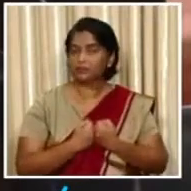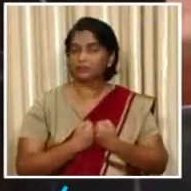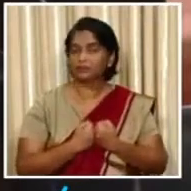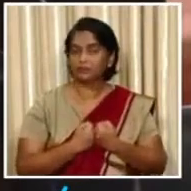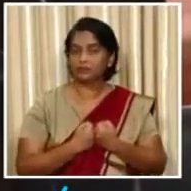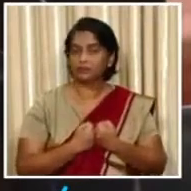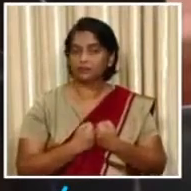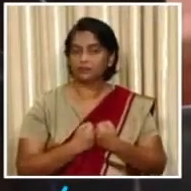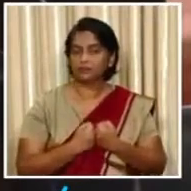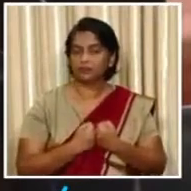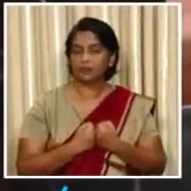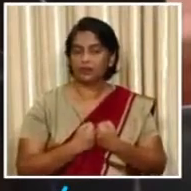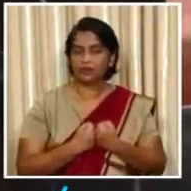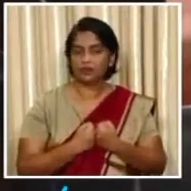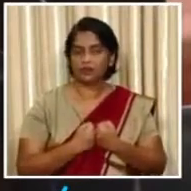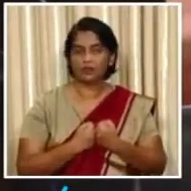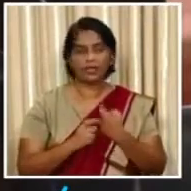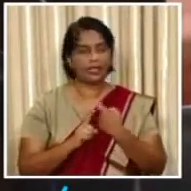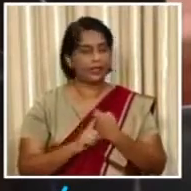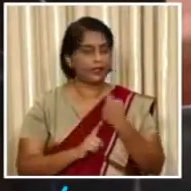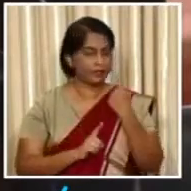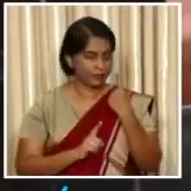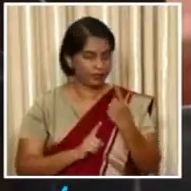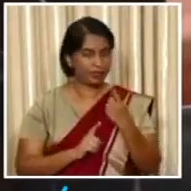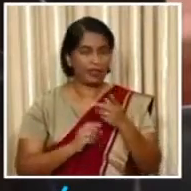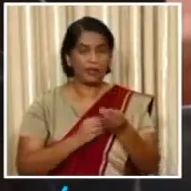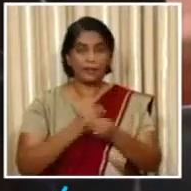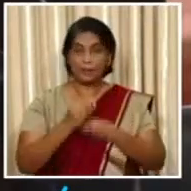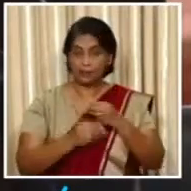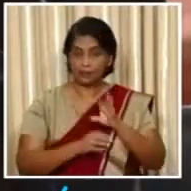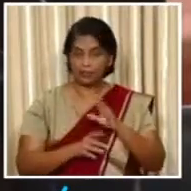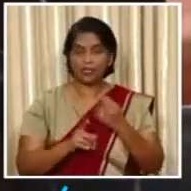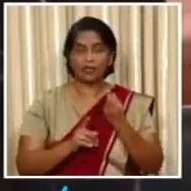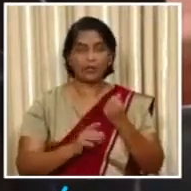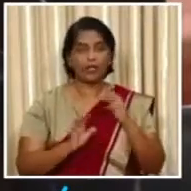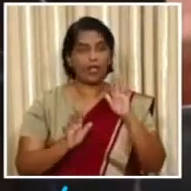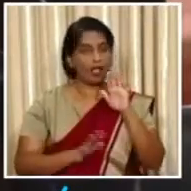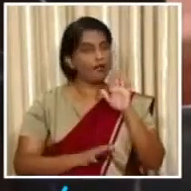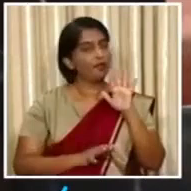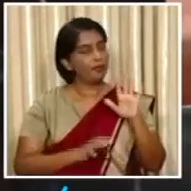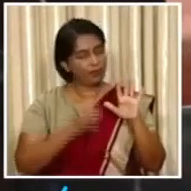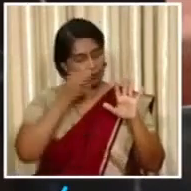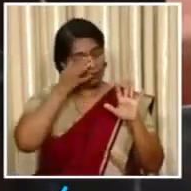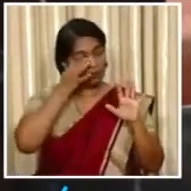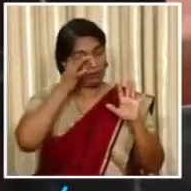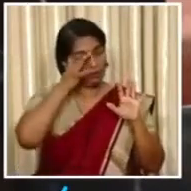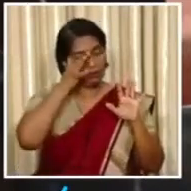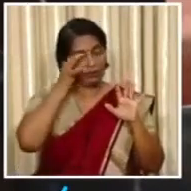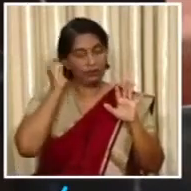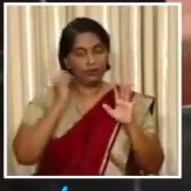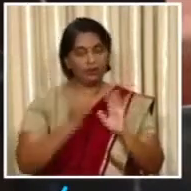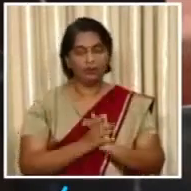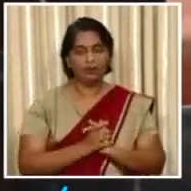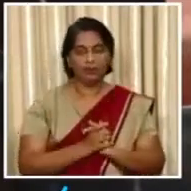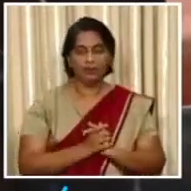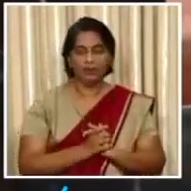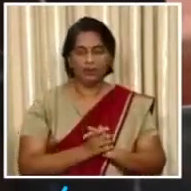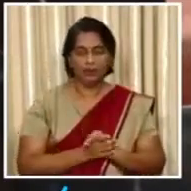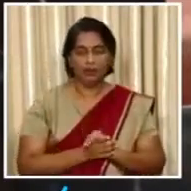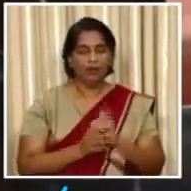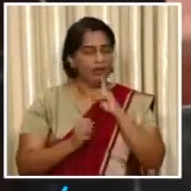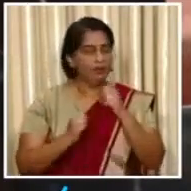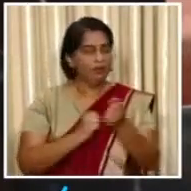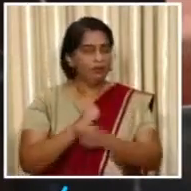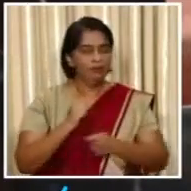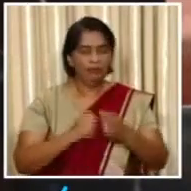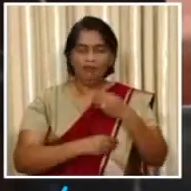1 கிலோ நெல்லை விதை உற்பத்திக்காக 95 ரூபாய்க்கு விற்ற அரசாங்க விதை உற்பத்தி பண்ணைகள் இன்று